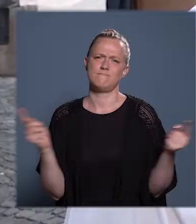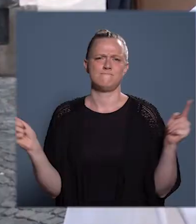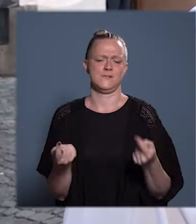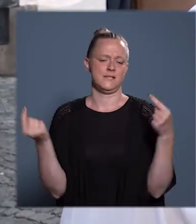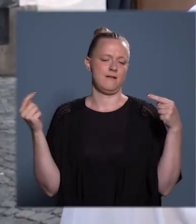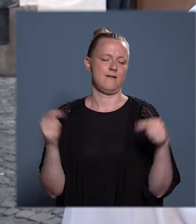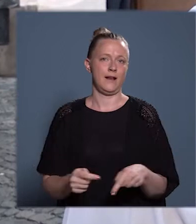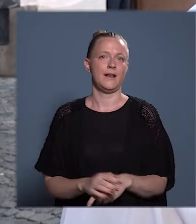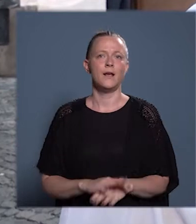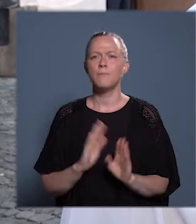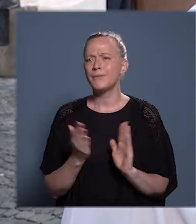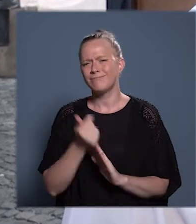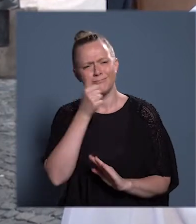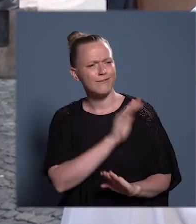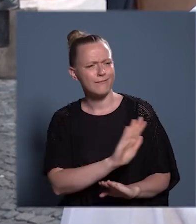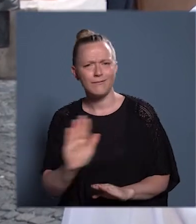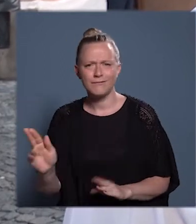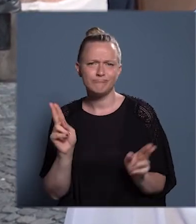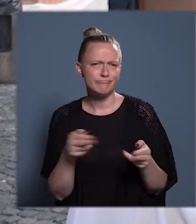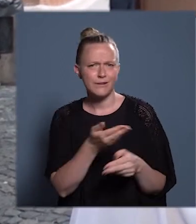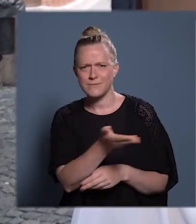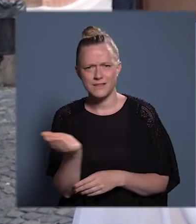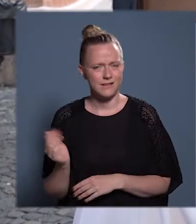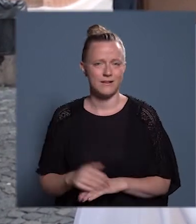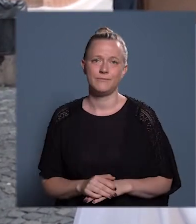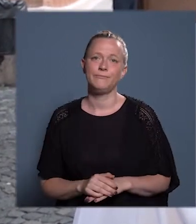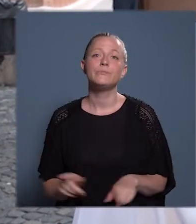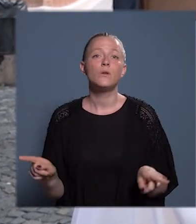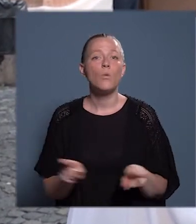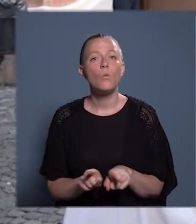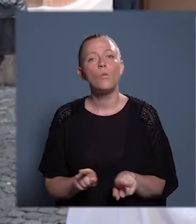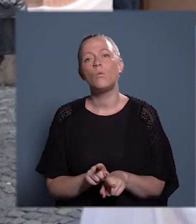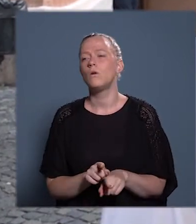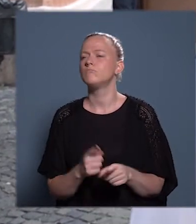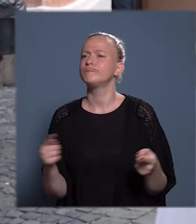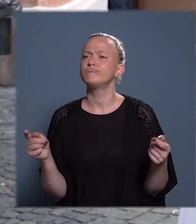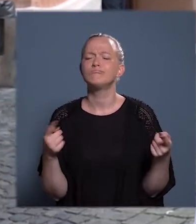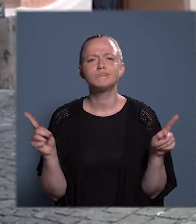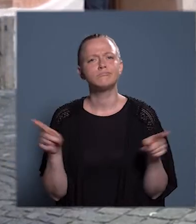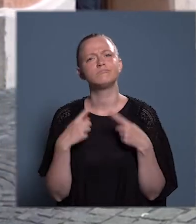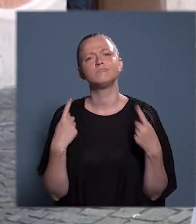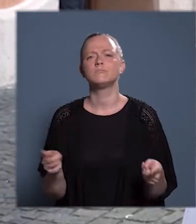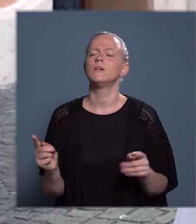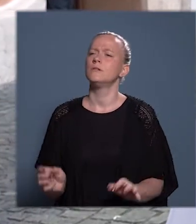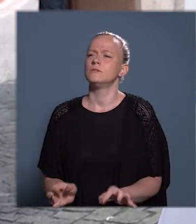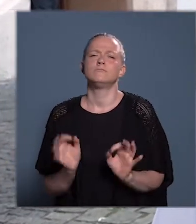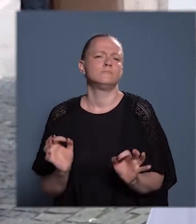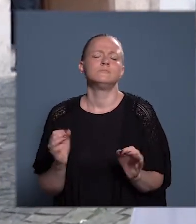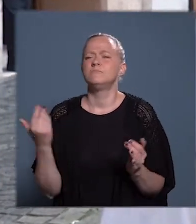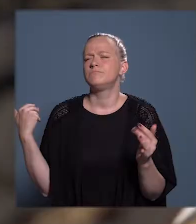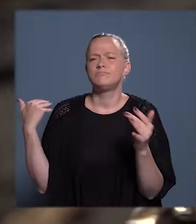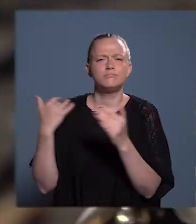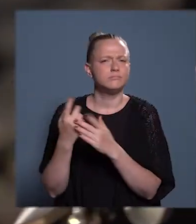minden nációnak, és azokat a nótákat, csárdásokat, opereteket, örökzöldeket, amit szeretnének